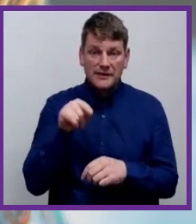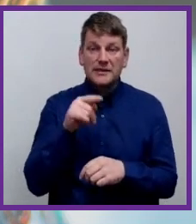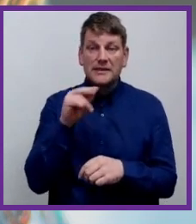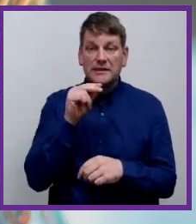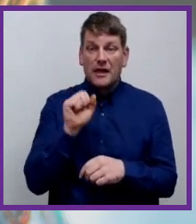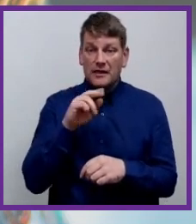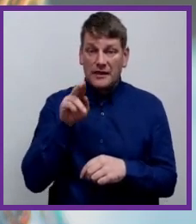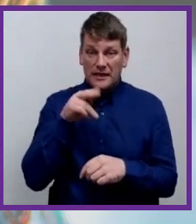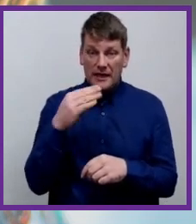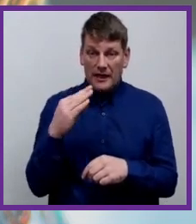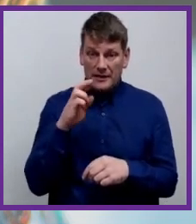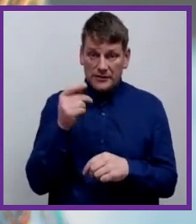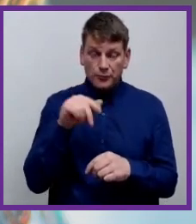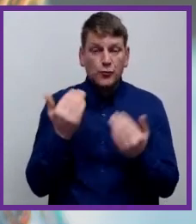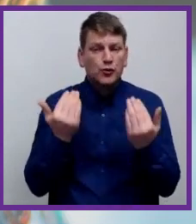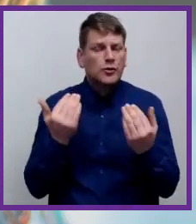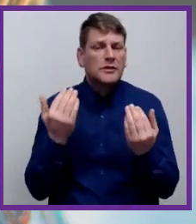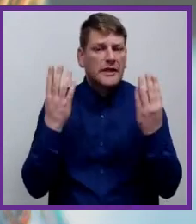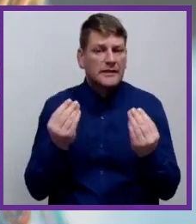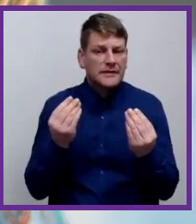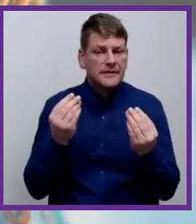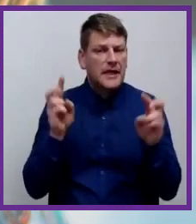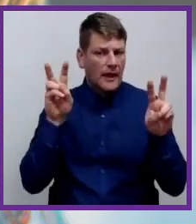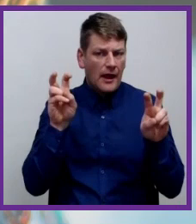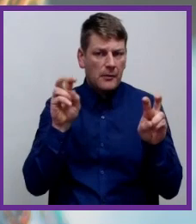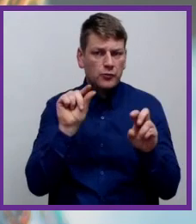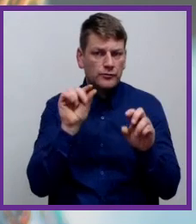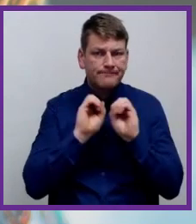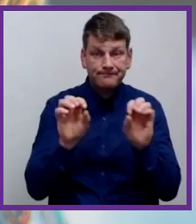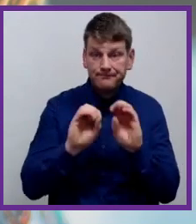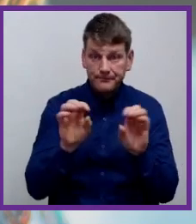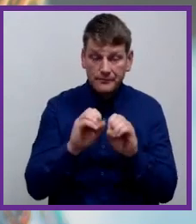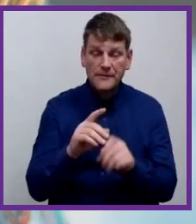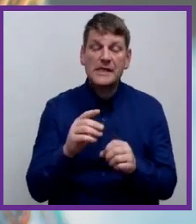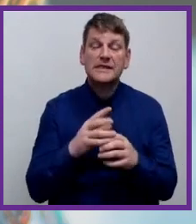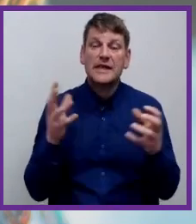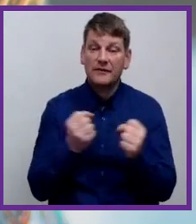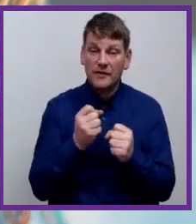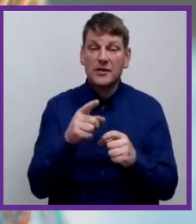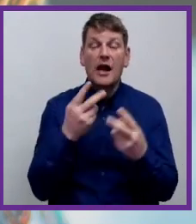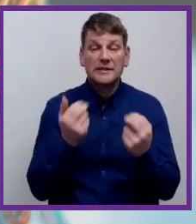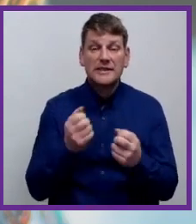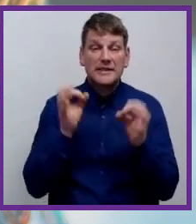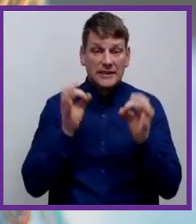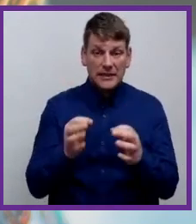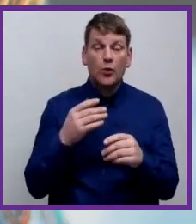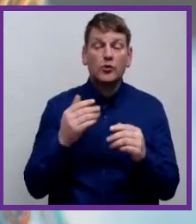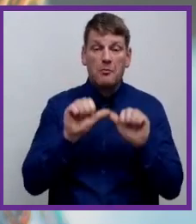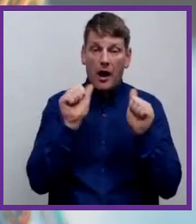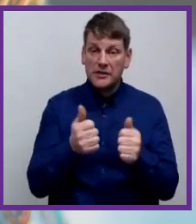Nedaudz ieskicēšu šodienas tēmas aktualitāti. Satversme atzīst tiesības uz mākslinieciskās jaunradas